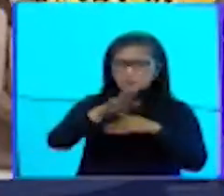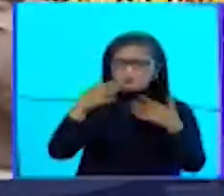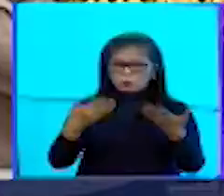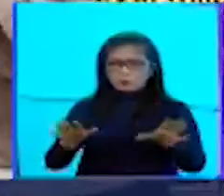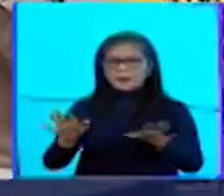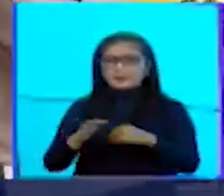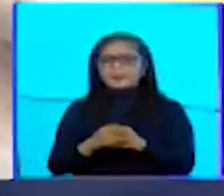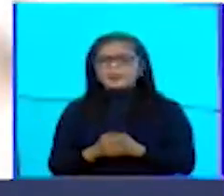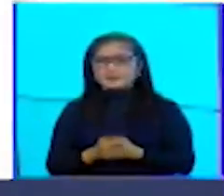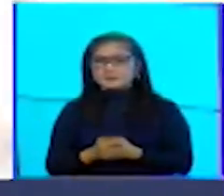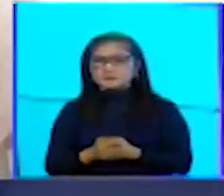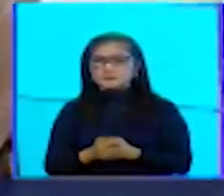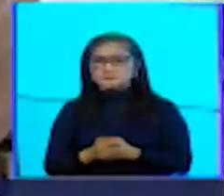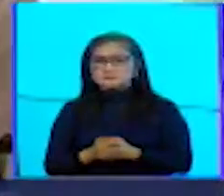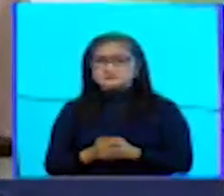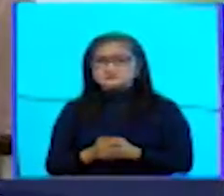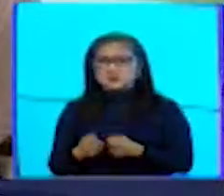akan atur di putarannya.